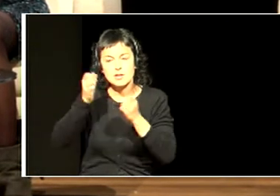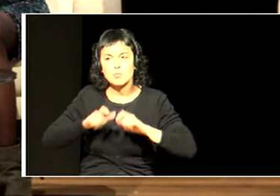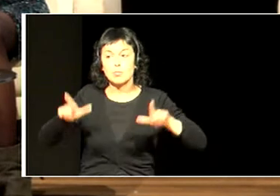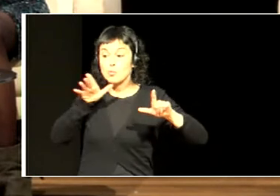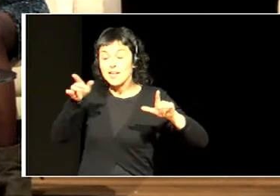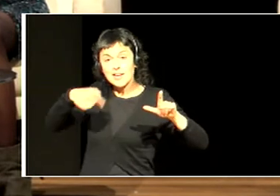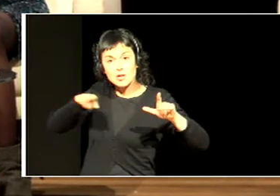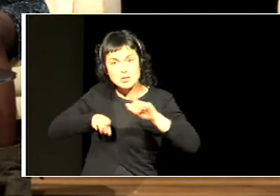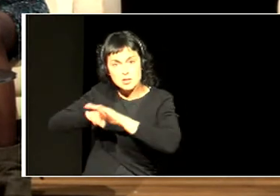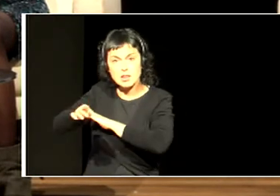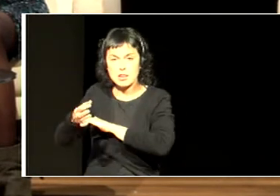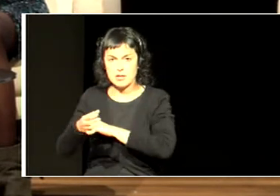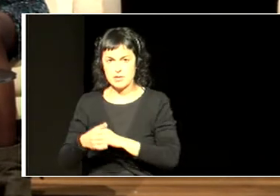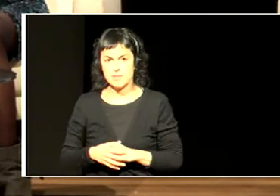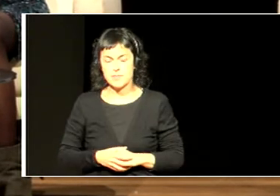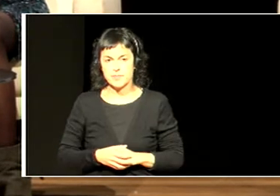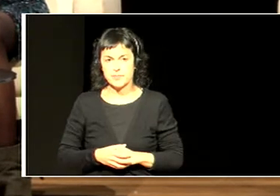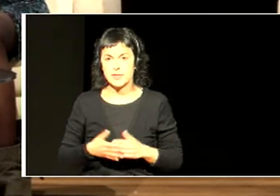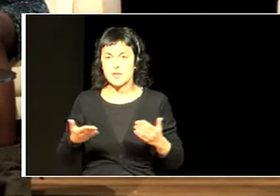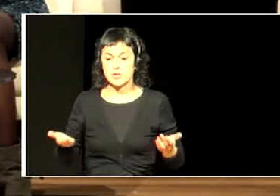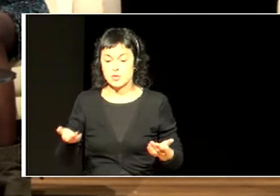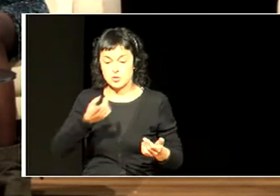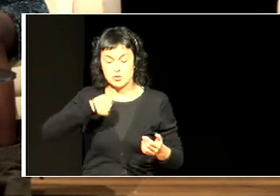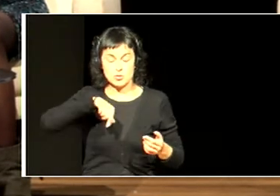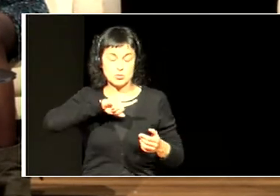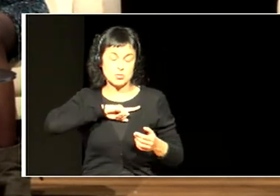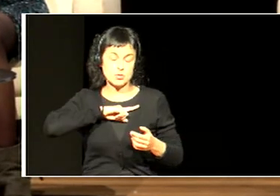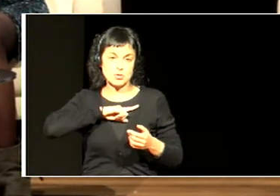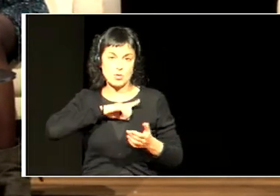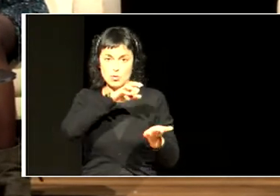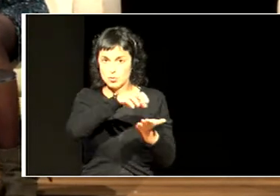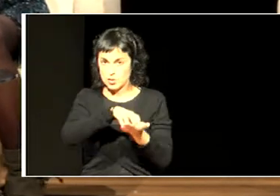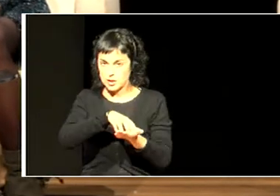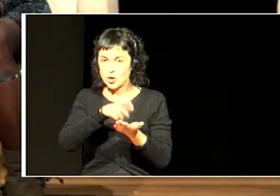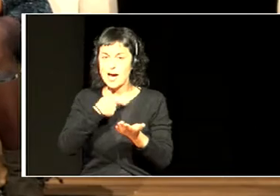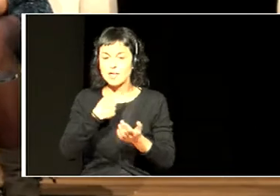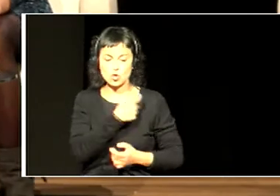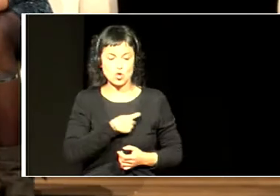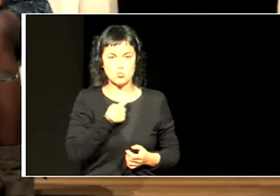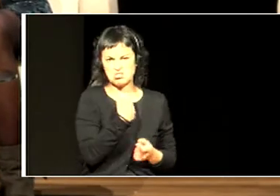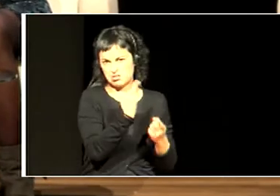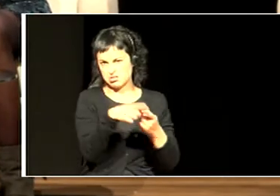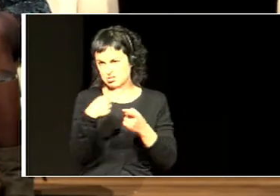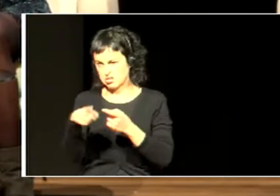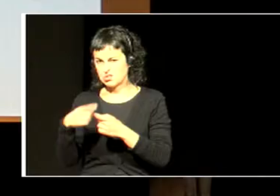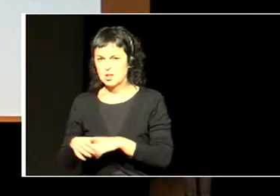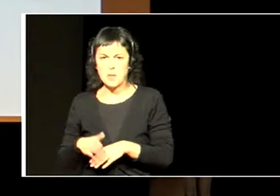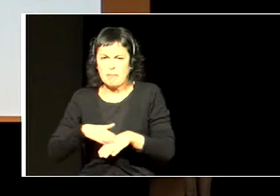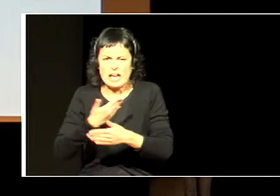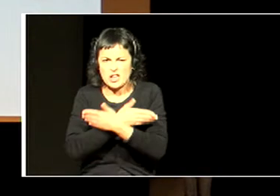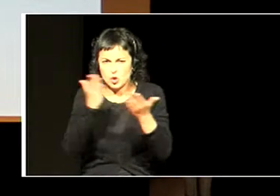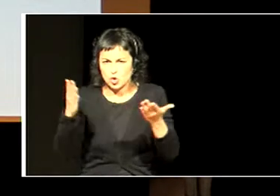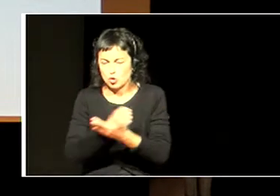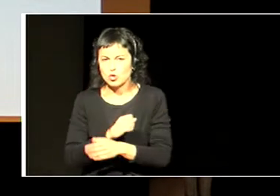dutena. Horretarako, bueno, gure ikastetzean batzordeak daude, batzorde guztietarako. Esaldi famatu hori nahi